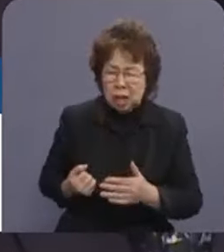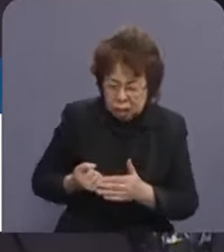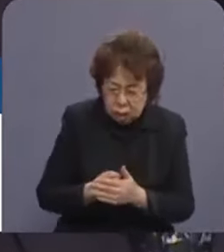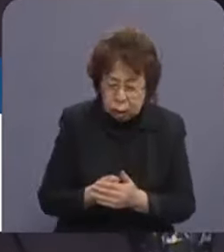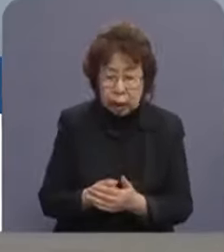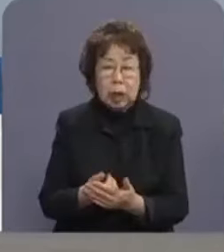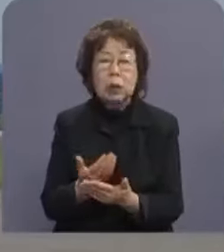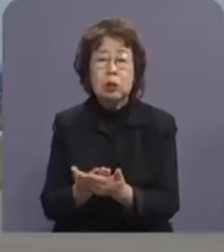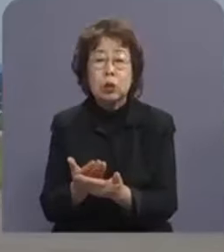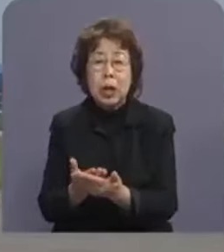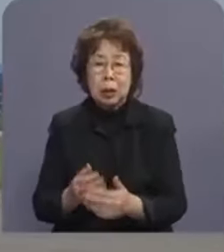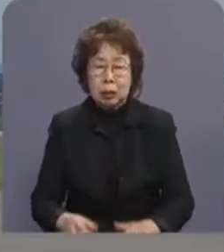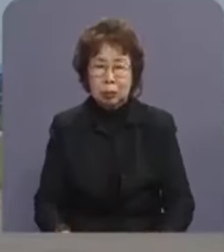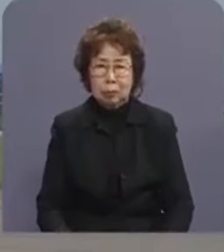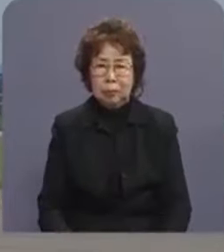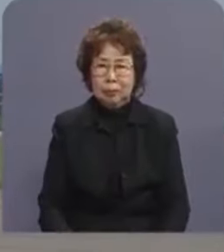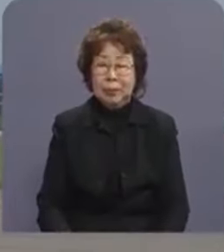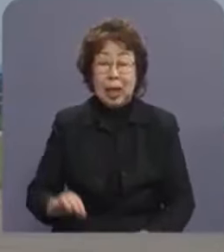생합니다